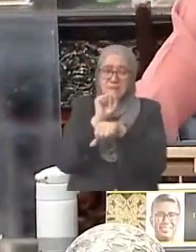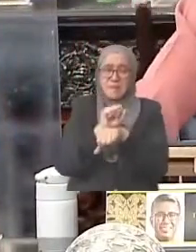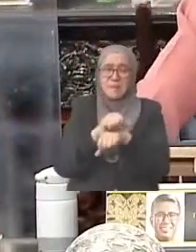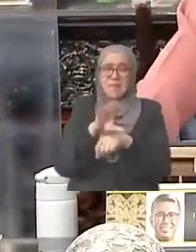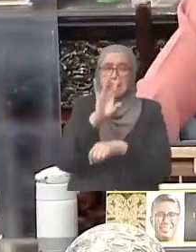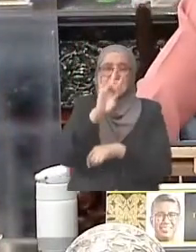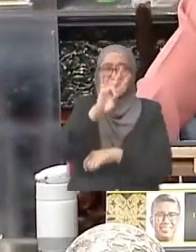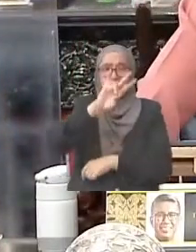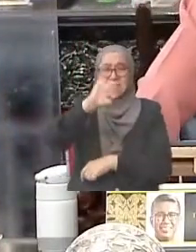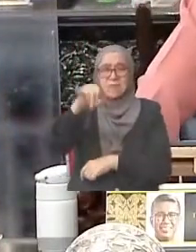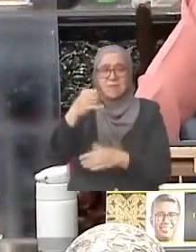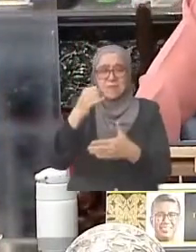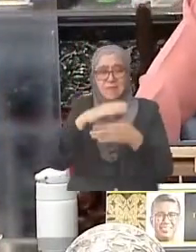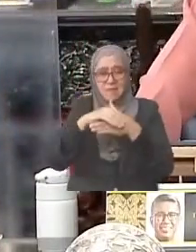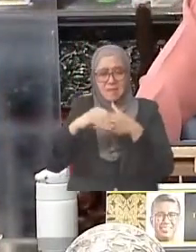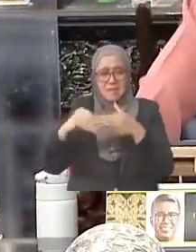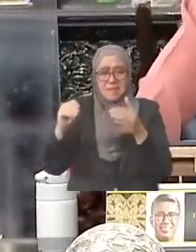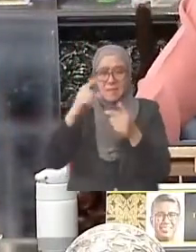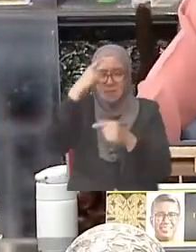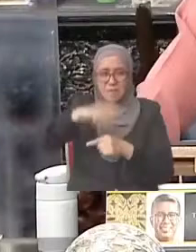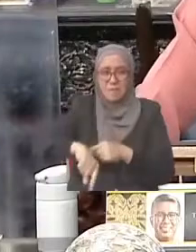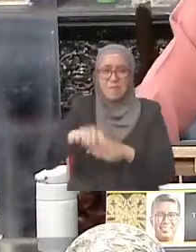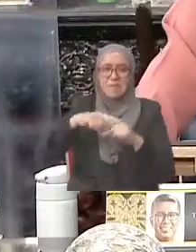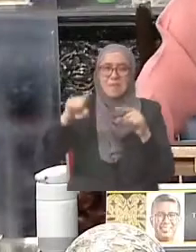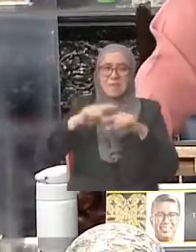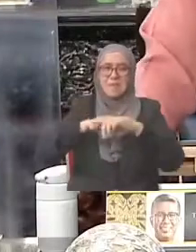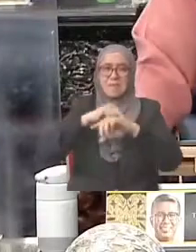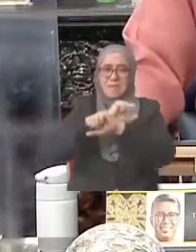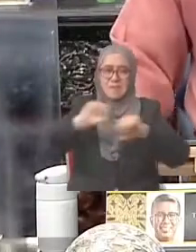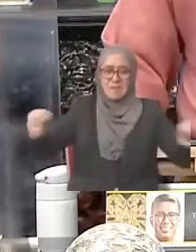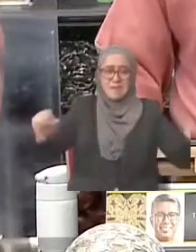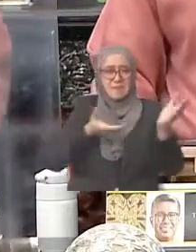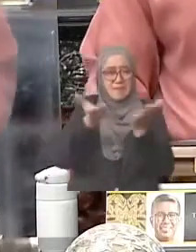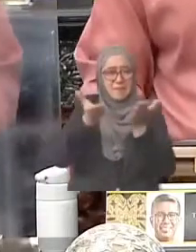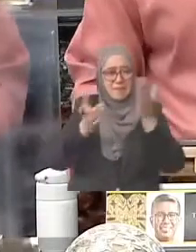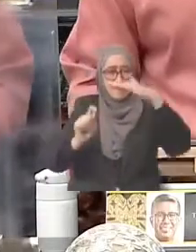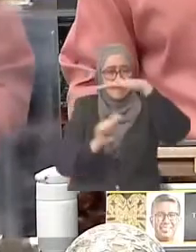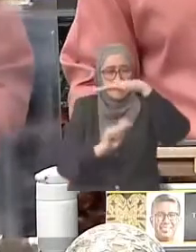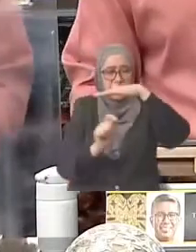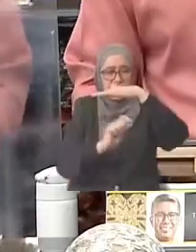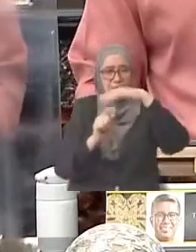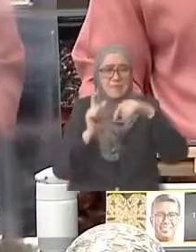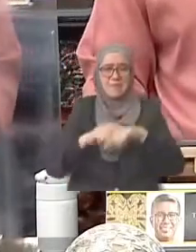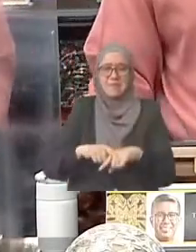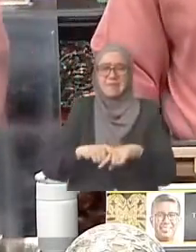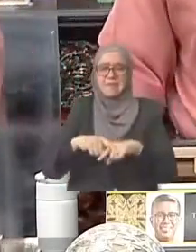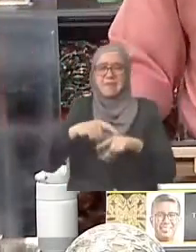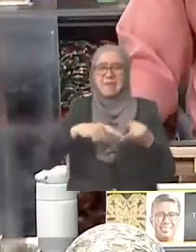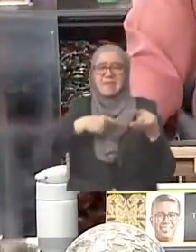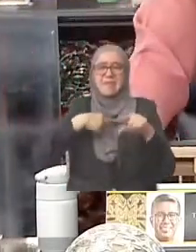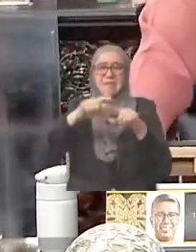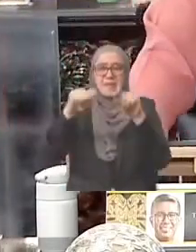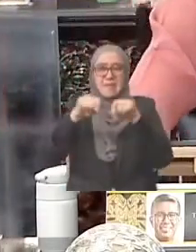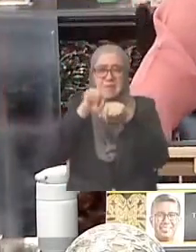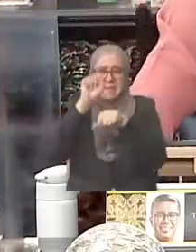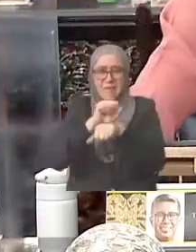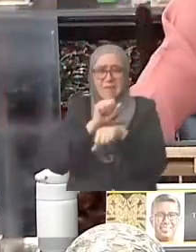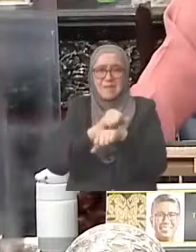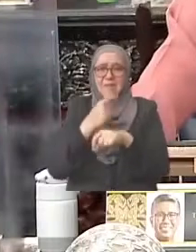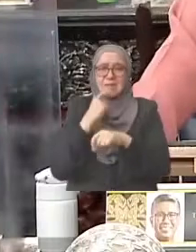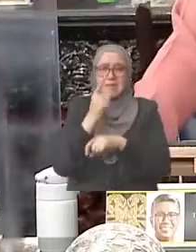taska di bangunan-bangunan kerajaan pertamanya di hospital dan industriawan kerajaan juga menggalakkan majikan sektor swasta untuk